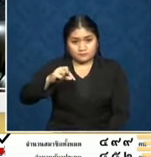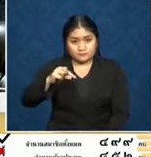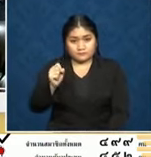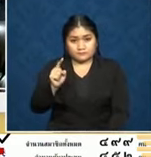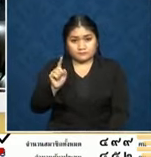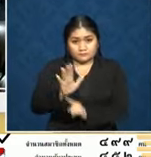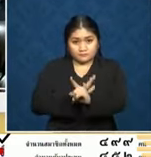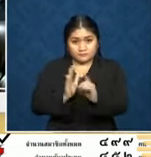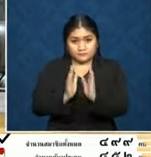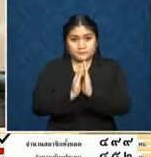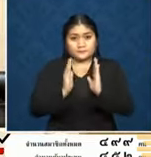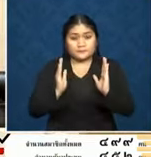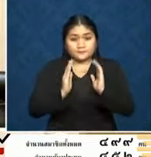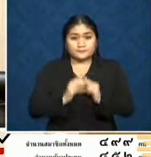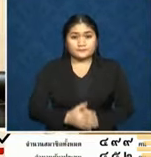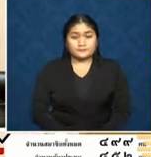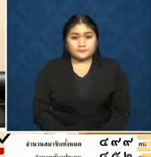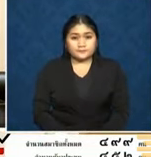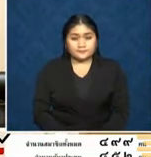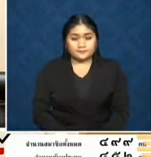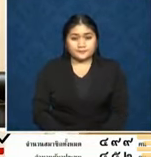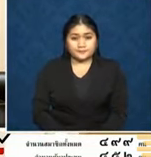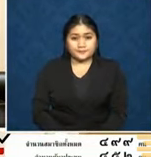ค่ะ